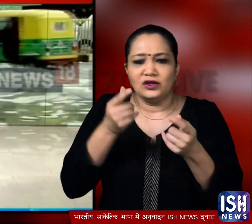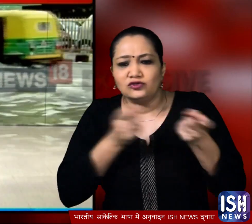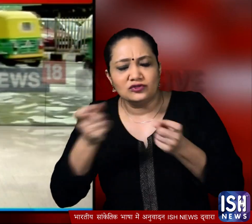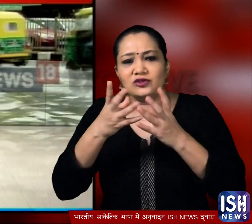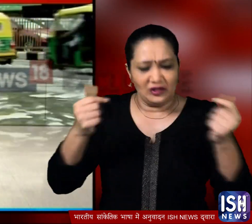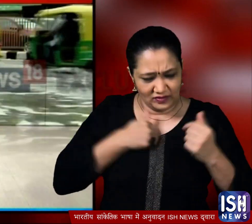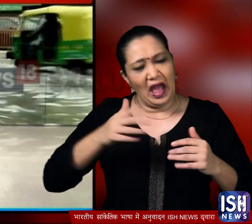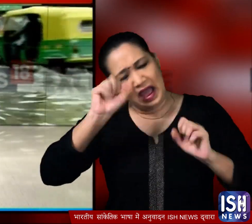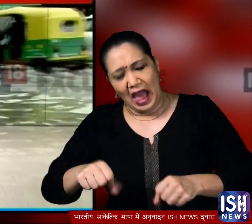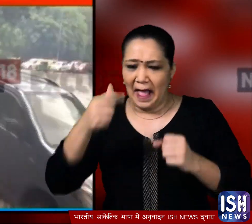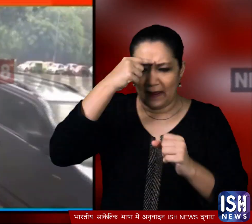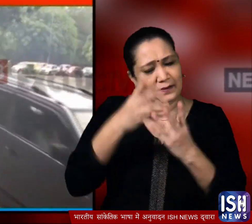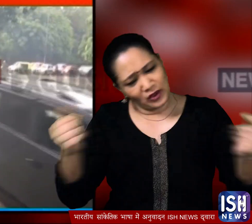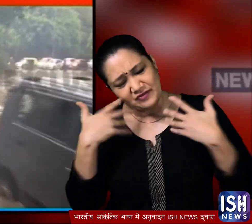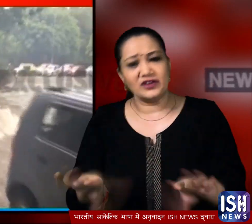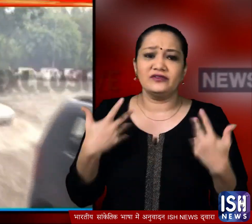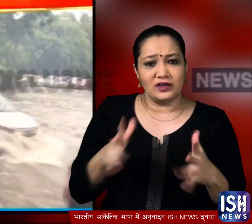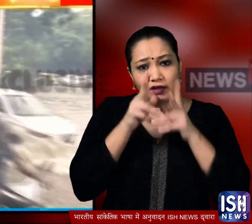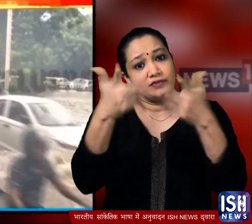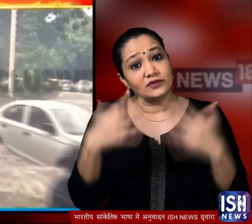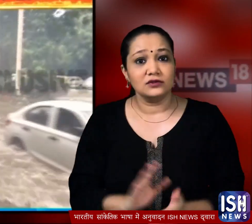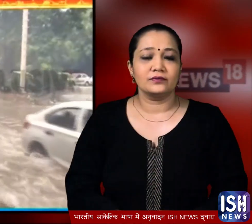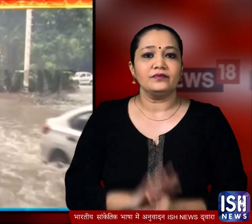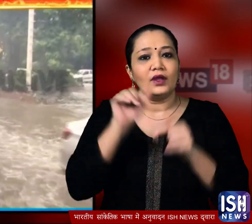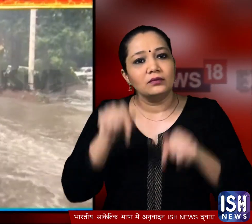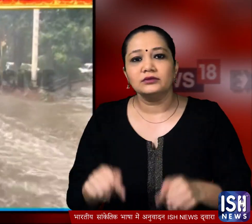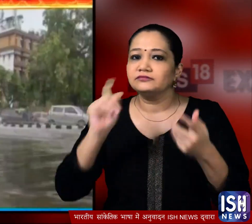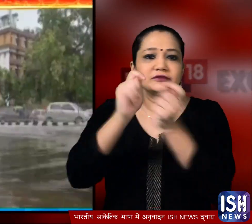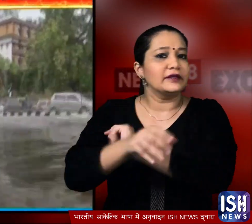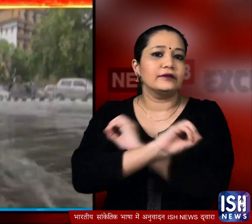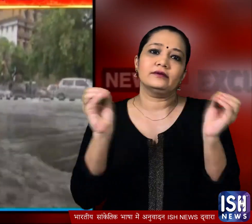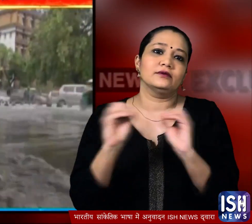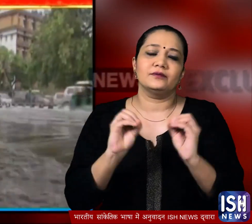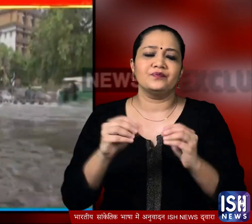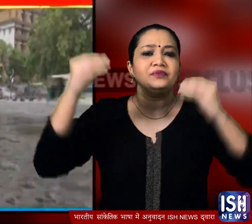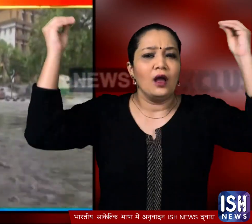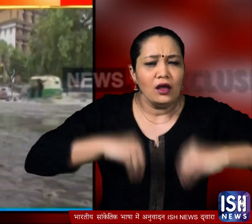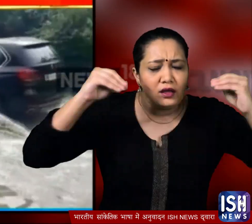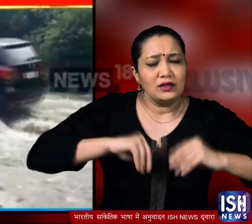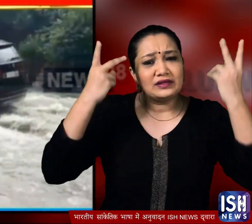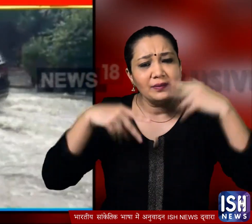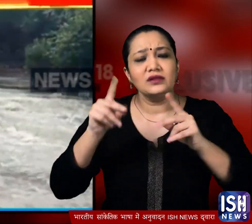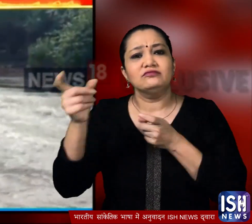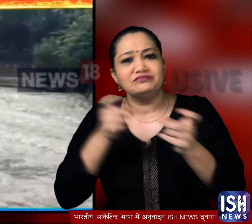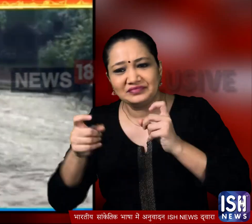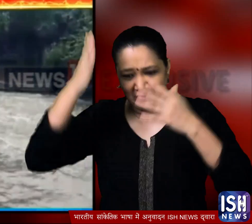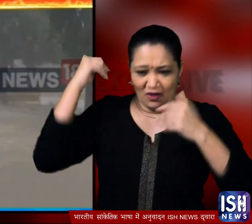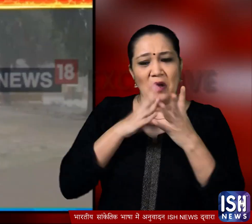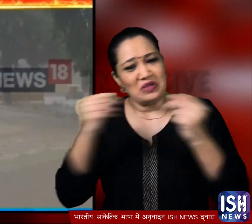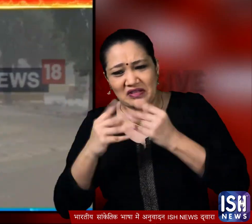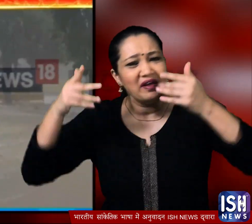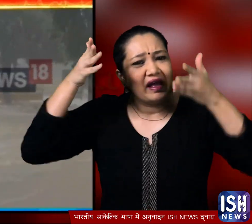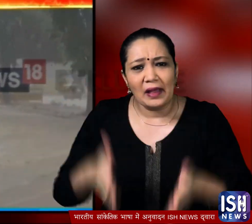करने का दावा किया गया था, लेकिन हालात इस बार भी नहीं बदले। जोरदार बारिश हुई तो अधिकारियों के दावों की भी पोल खुल